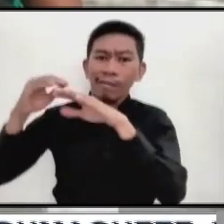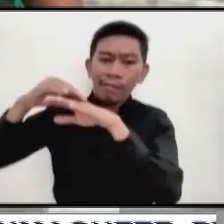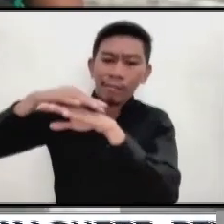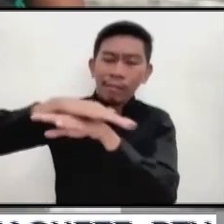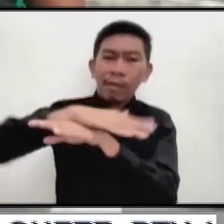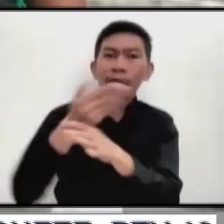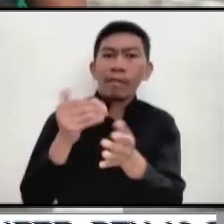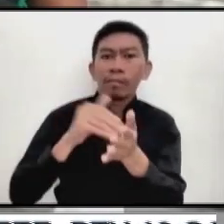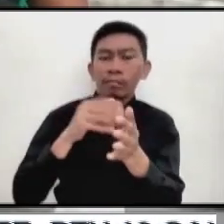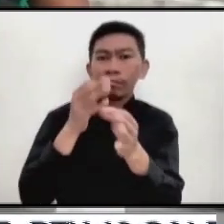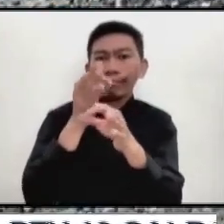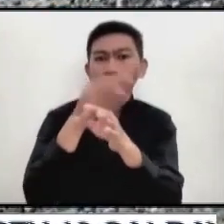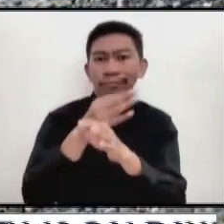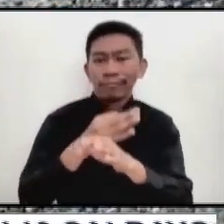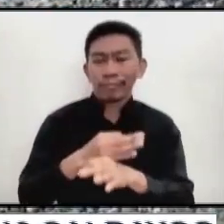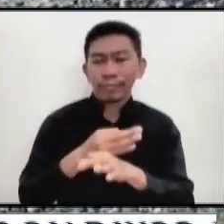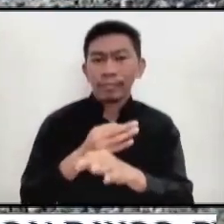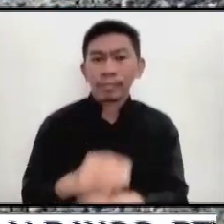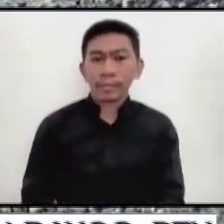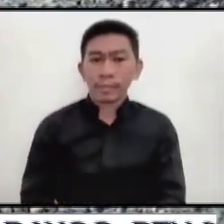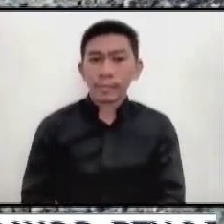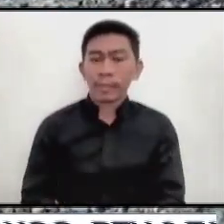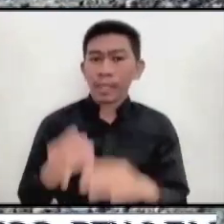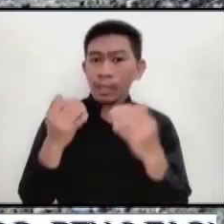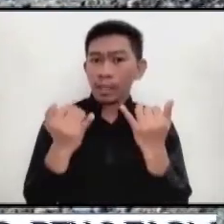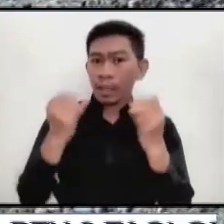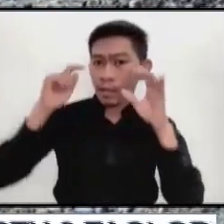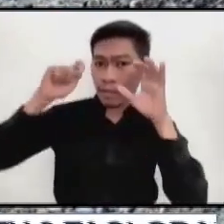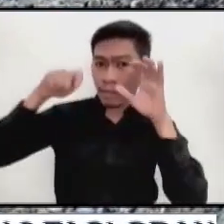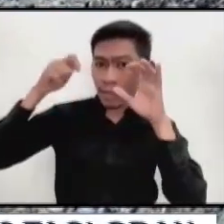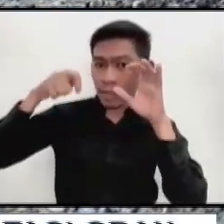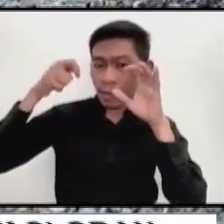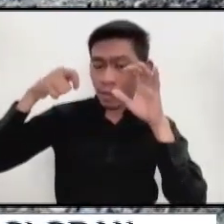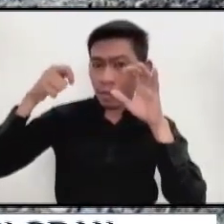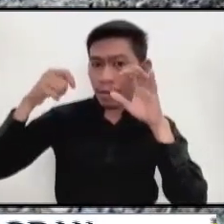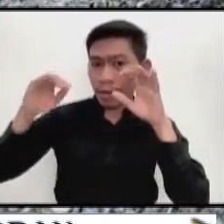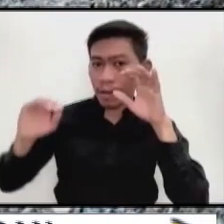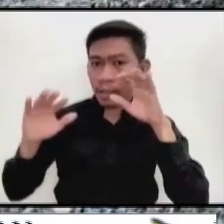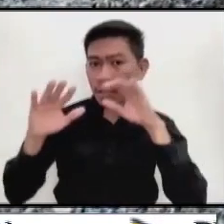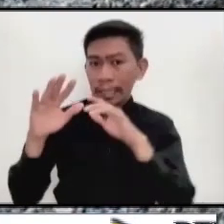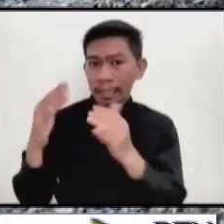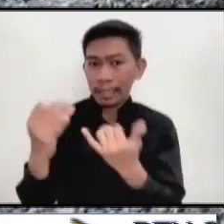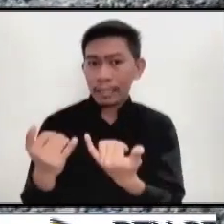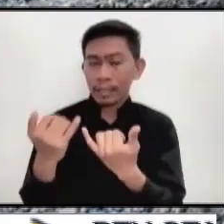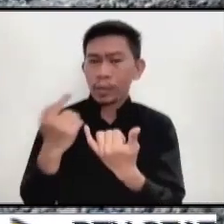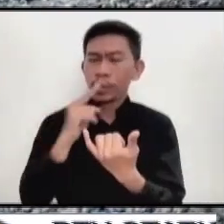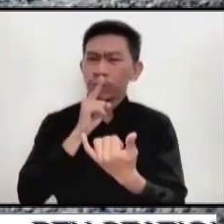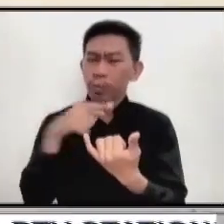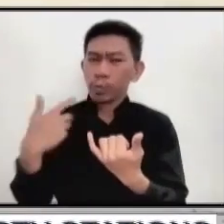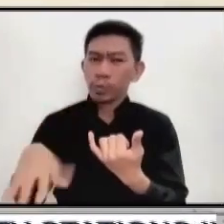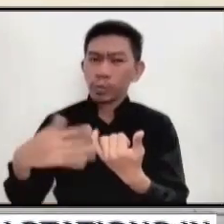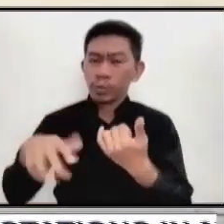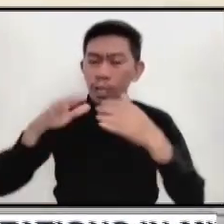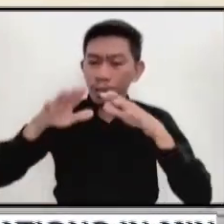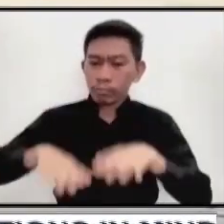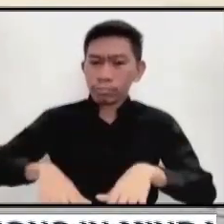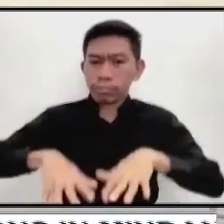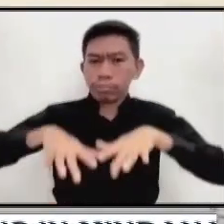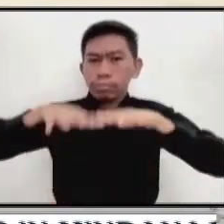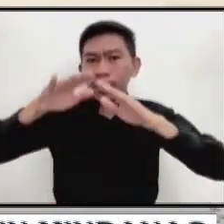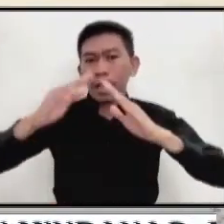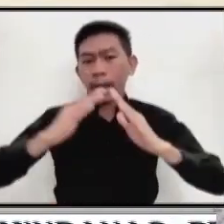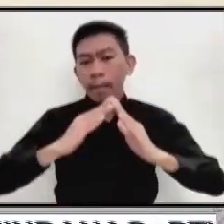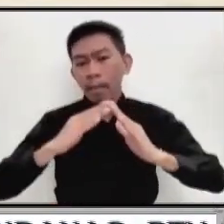Gov, sa videong ipinapakita po namin ngayon, napakataas nga po ng pagbaha, halos bubong na lamang yung kita,